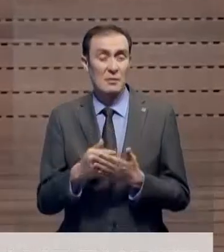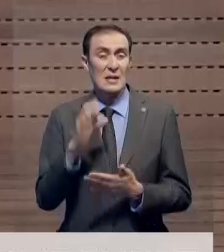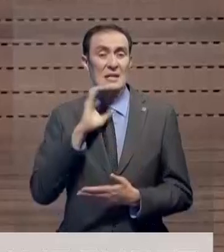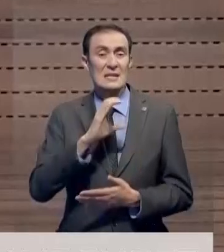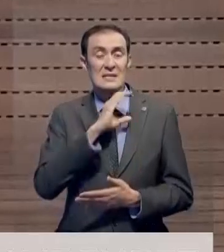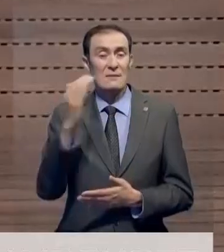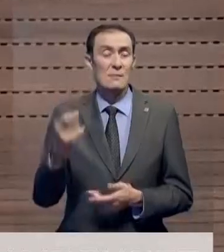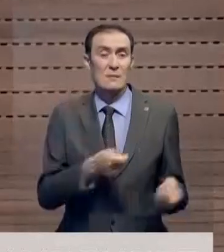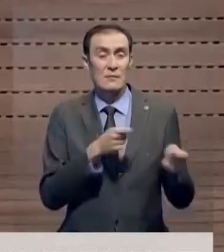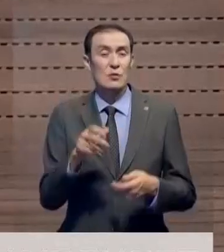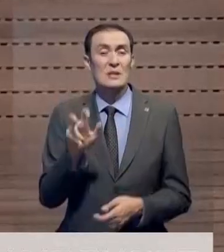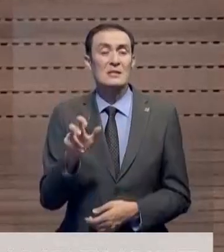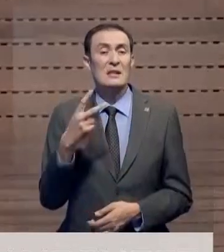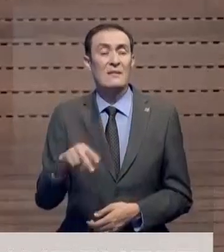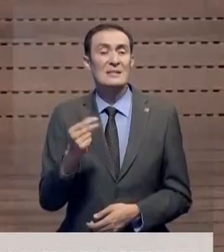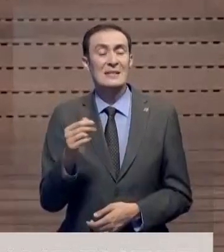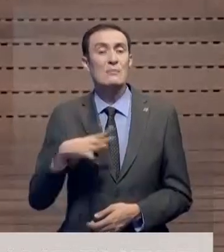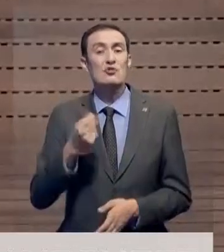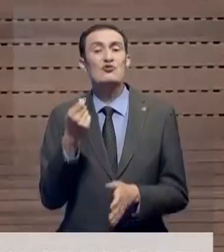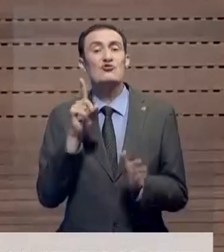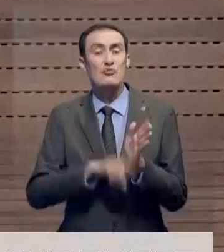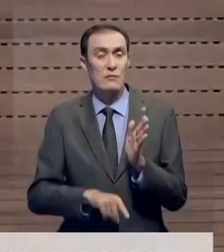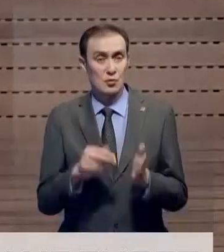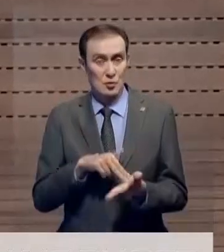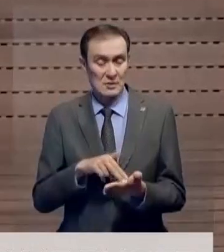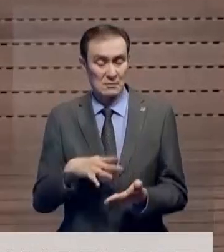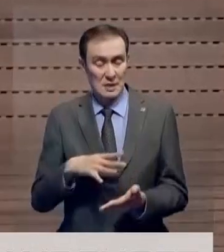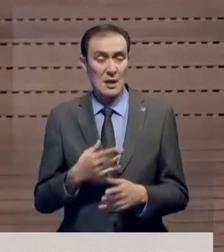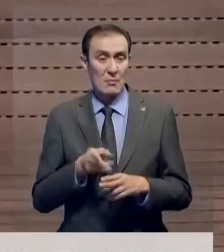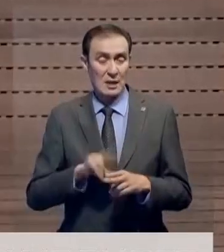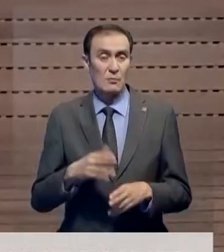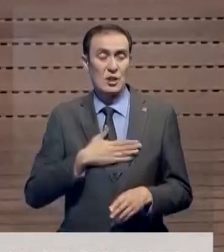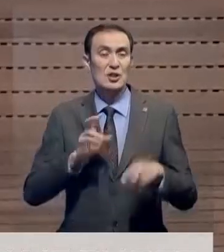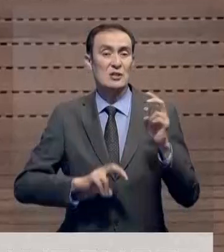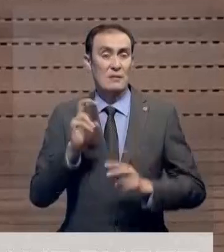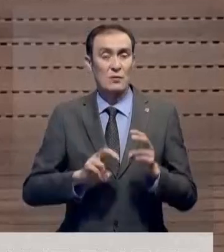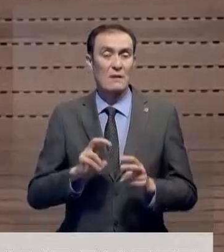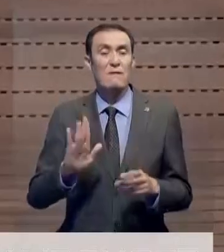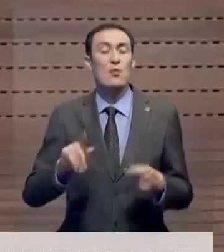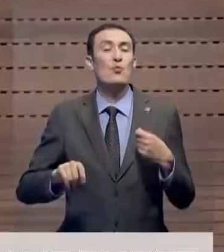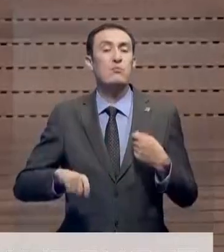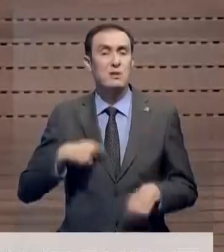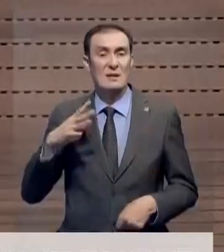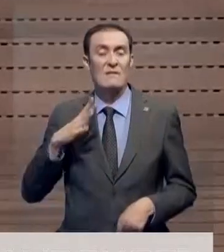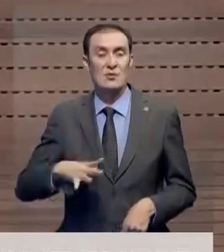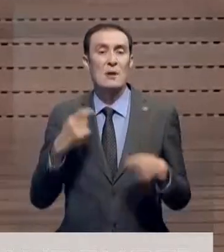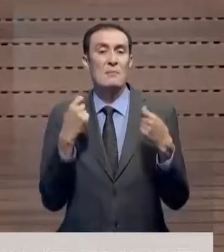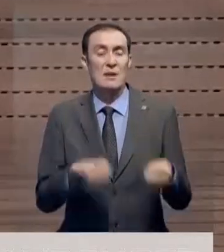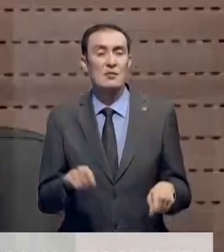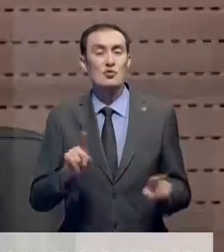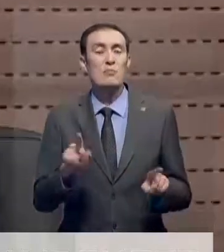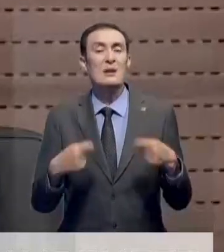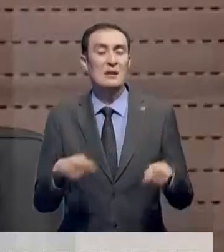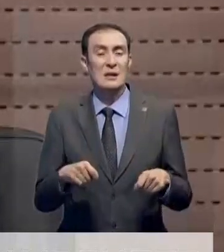сахар заезжал до 320 тенге, дешевый заезжал. Соответственно, наши некоторые заводы даже в убыток себе вынуждены были продавать, чтобы не потерять